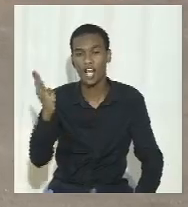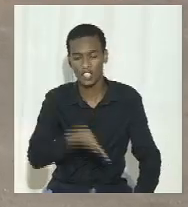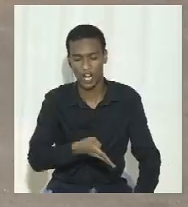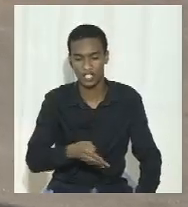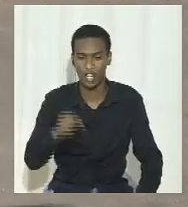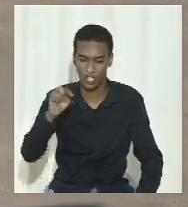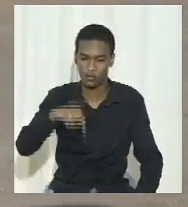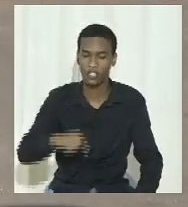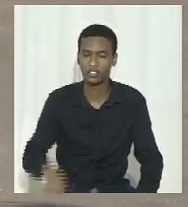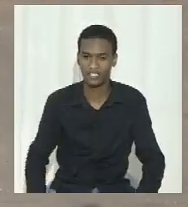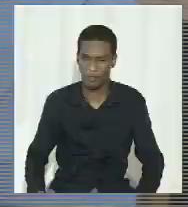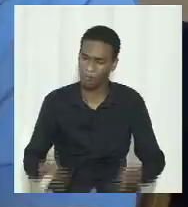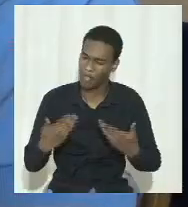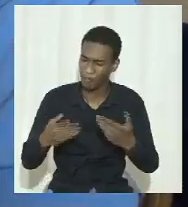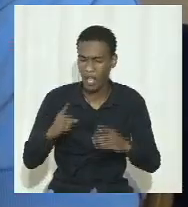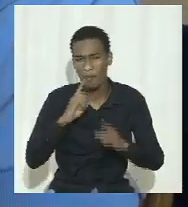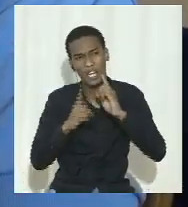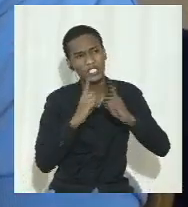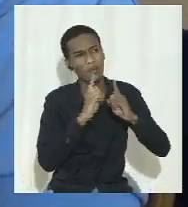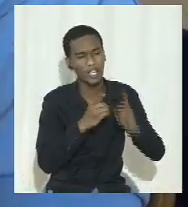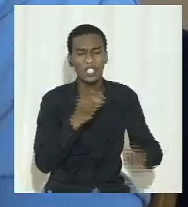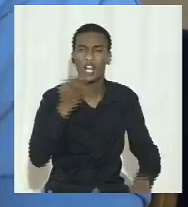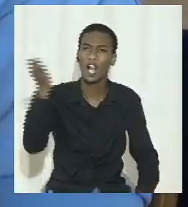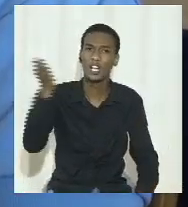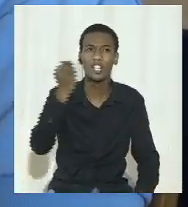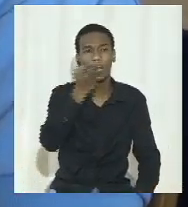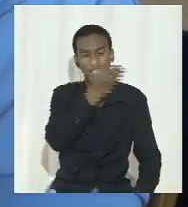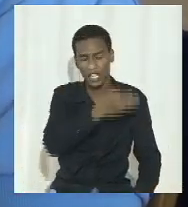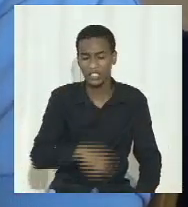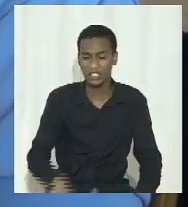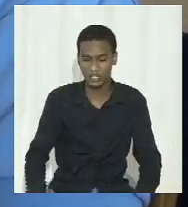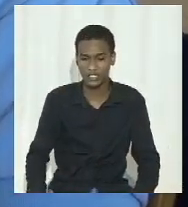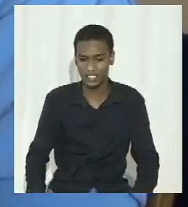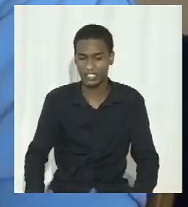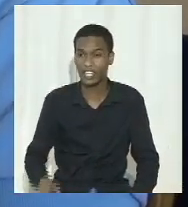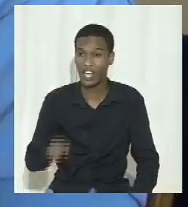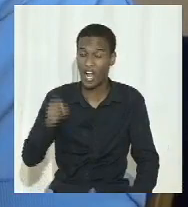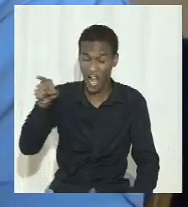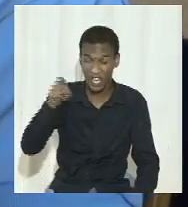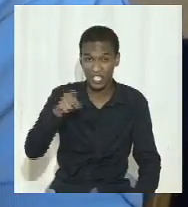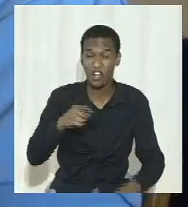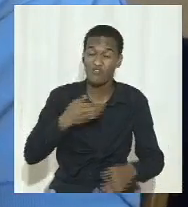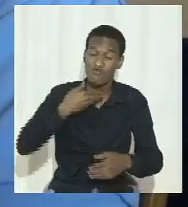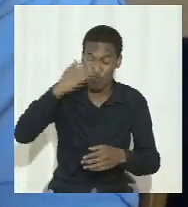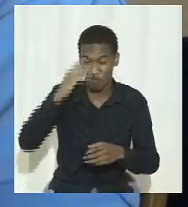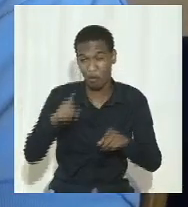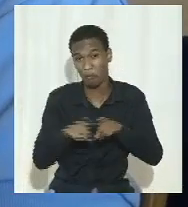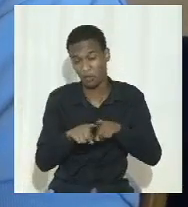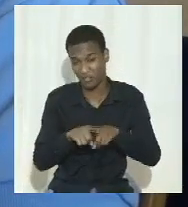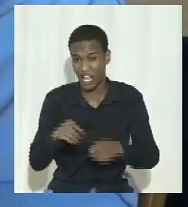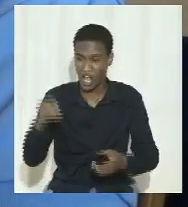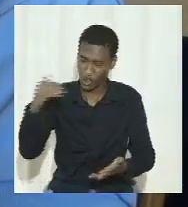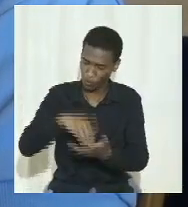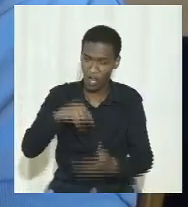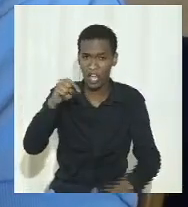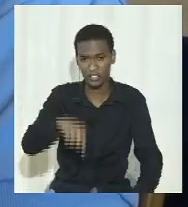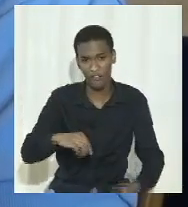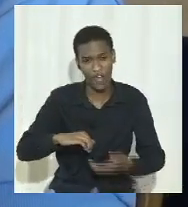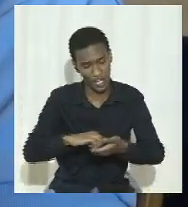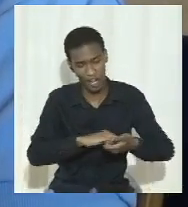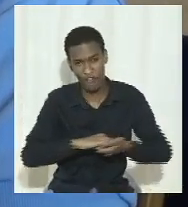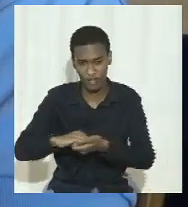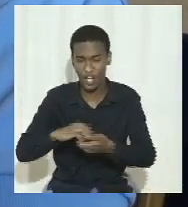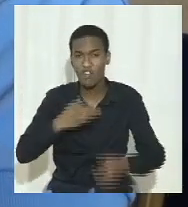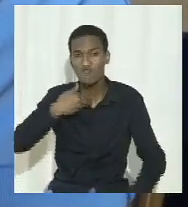mandeha hoe efa tonga ty ny fianakavian'ireo olona ireo a zo ny fianakavian'olona mandeha any amin'izay toerana andehanany. Fa